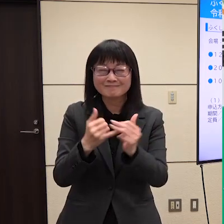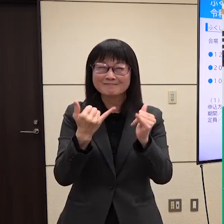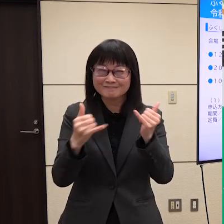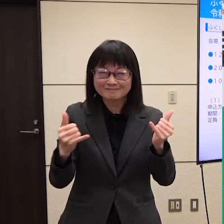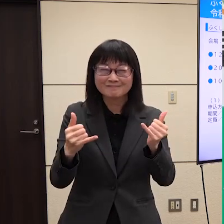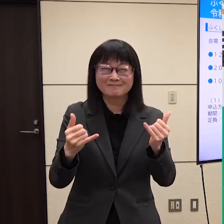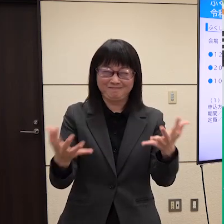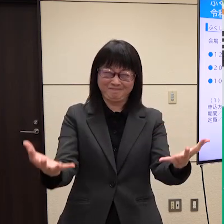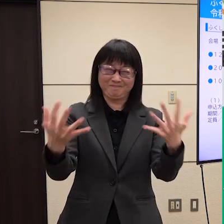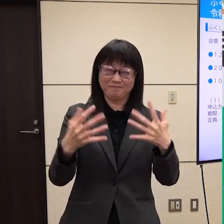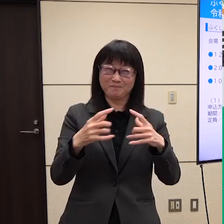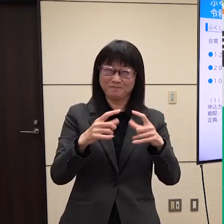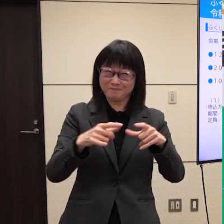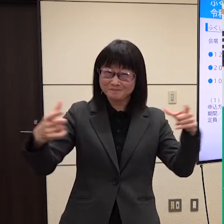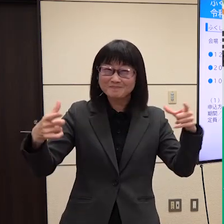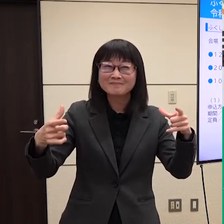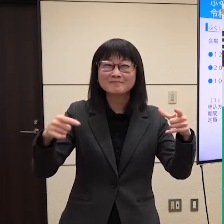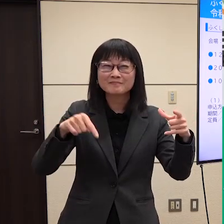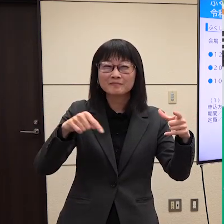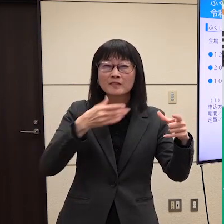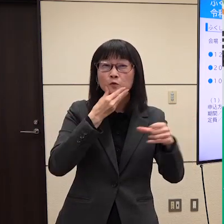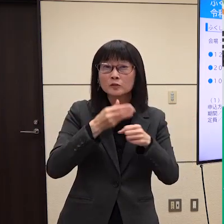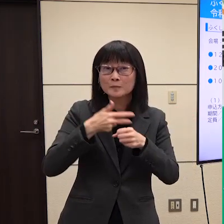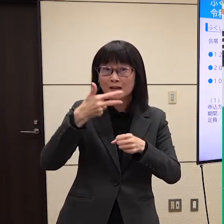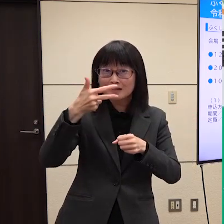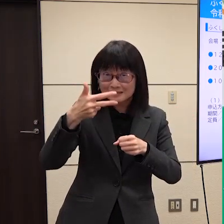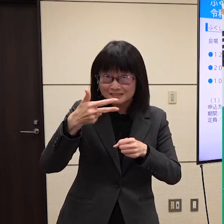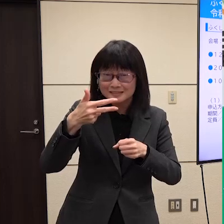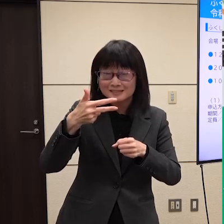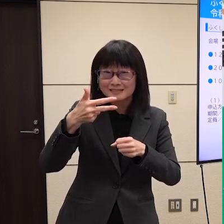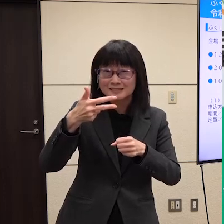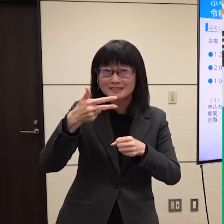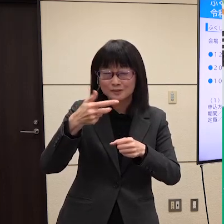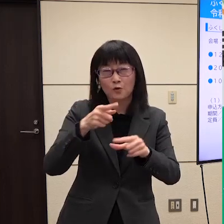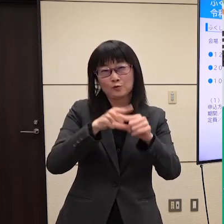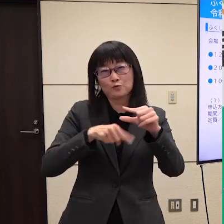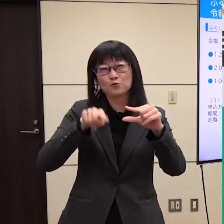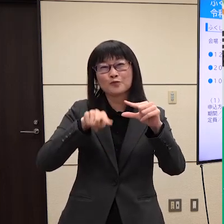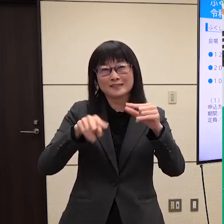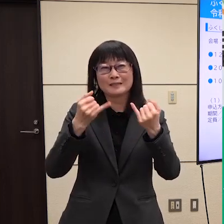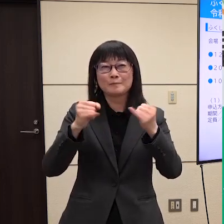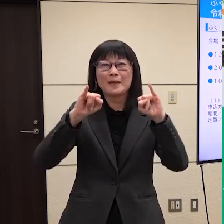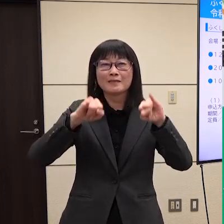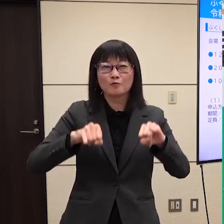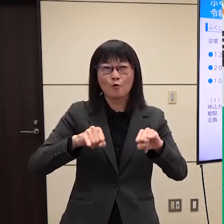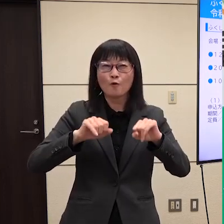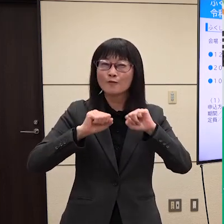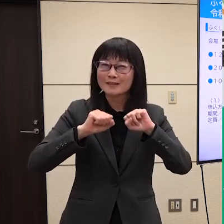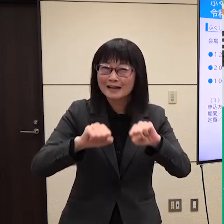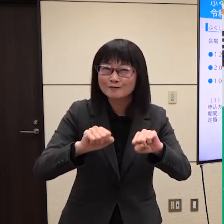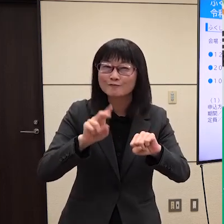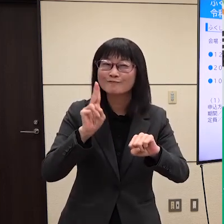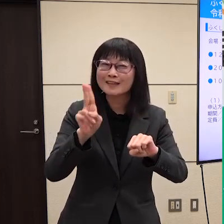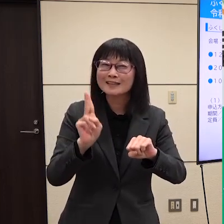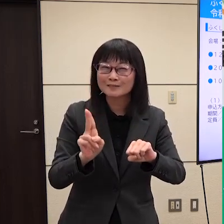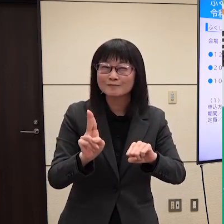福島シティハーフマラソンがですね、福島市の中核的なイベントになるように取り組んでいきたいというふうに思っています。